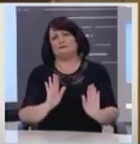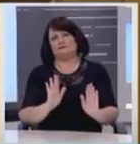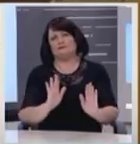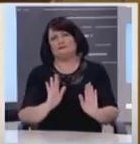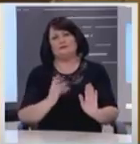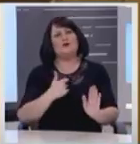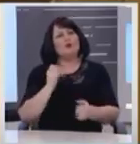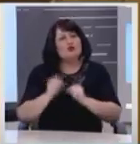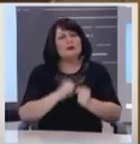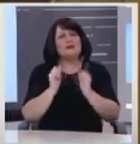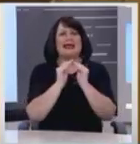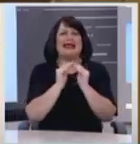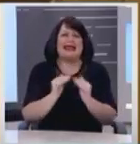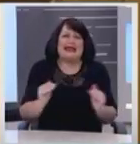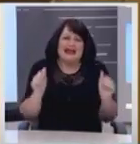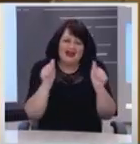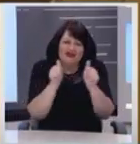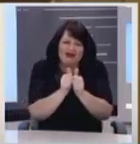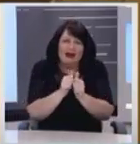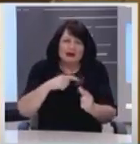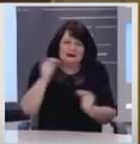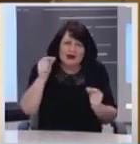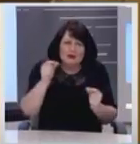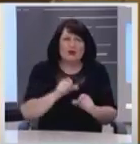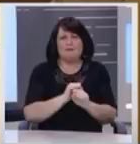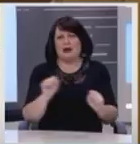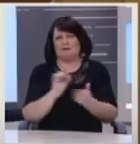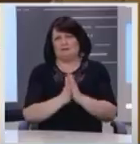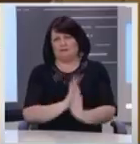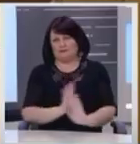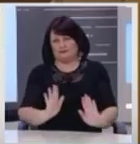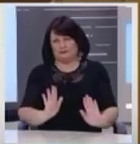οποιαδήποτε προσπάθεια για ειρήνη και συμφιλίωση στο νησί.